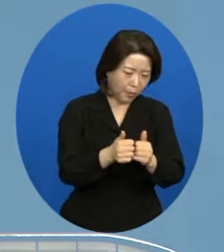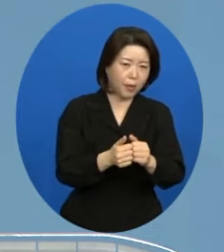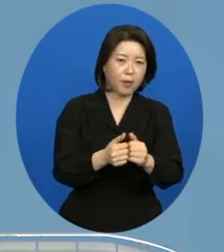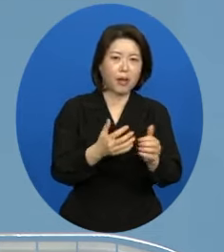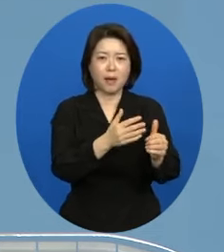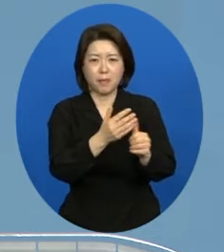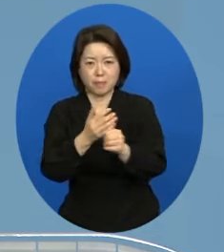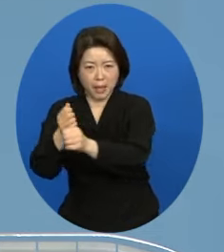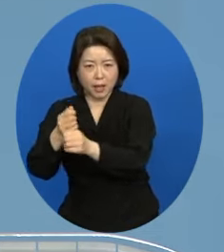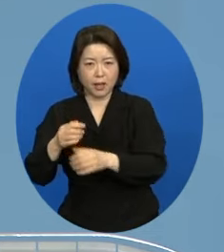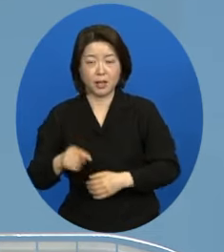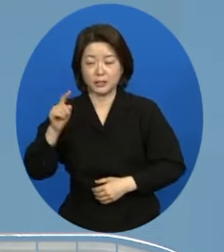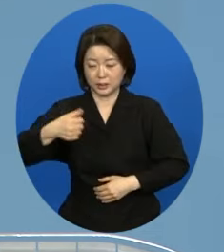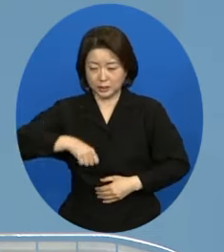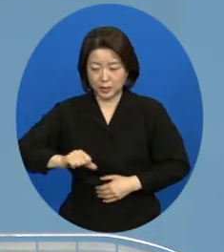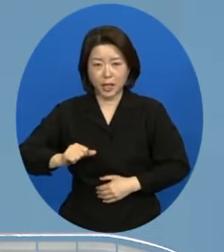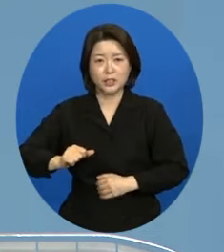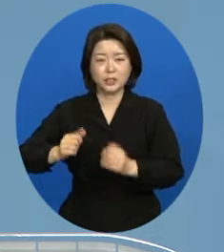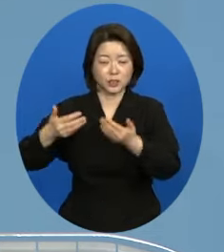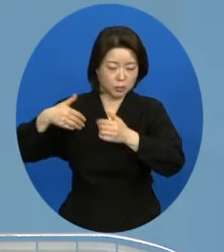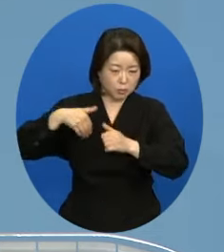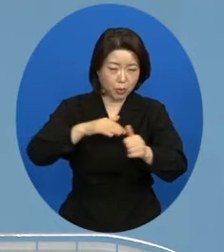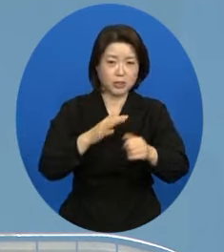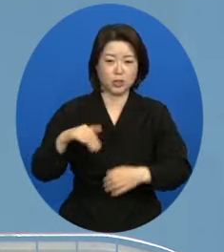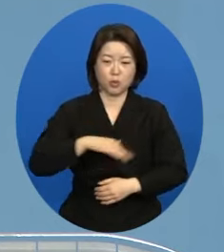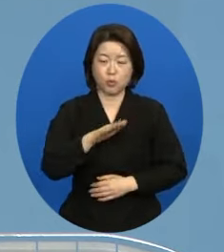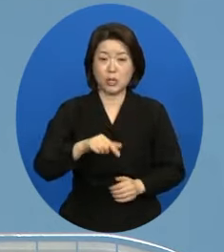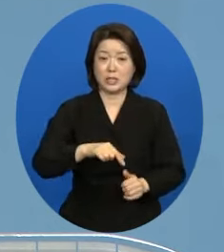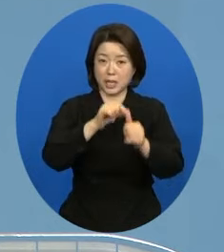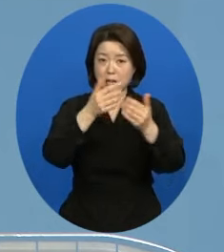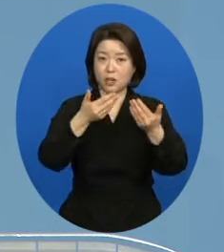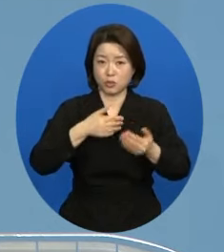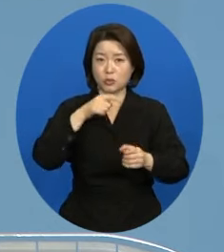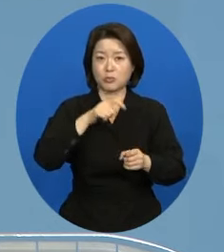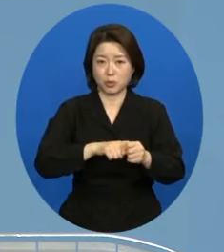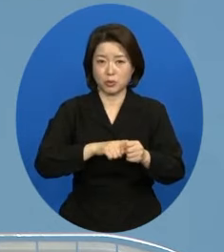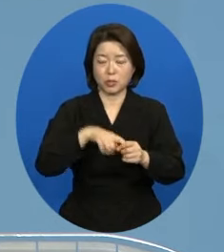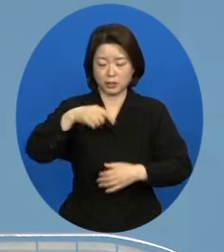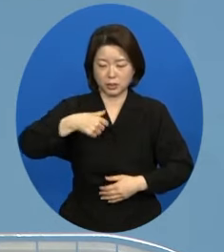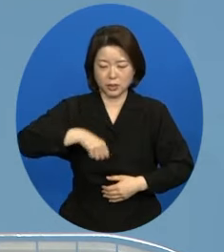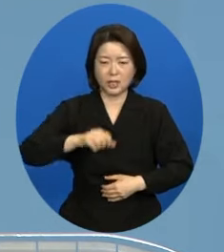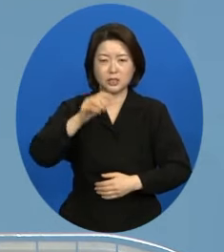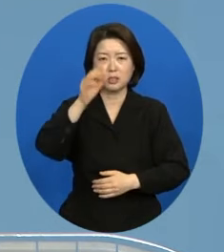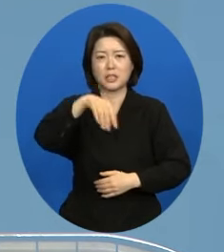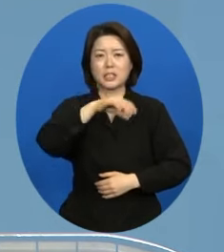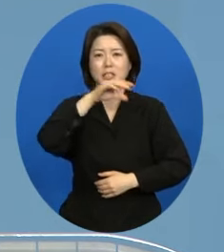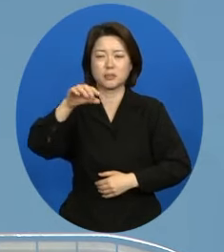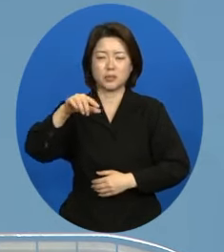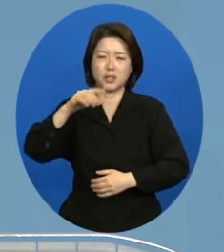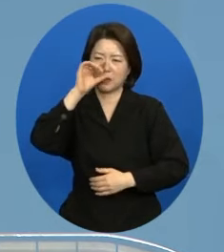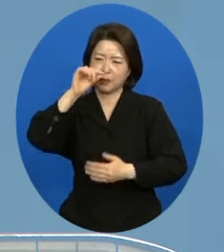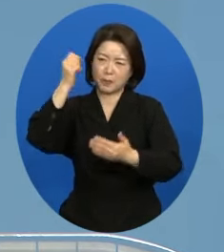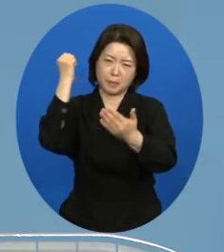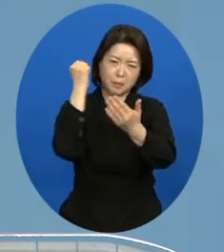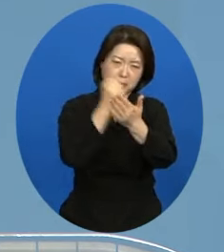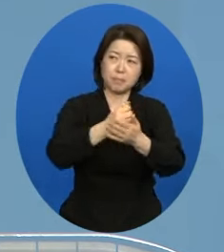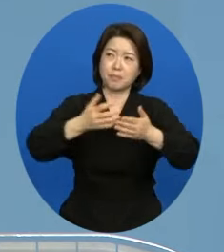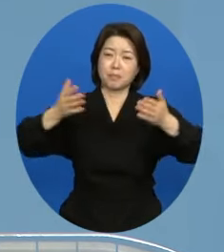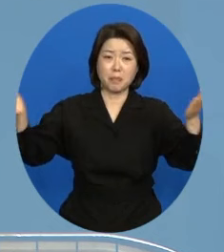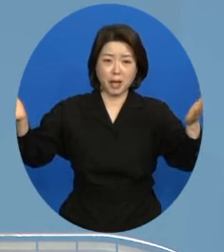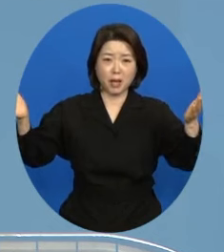아들을 보내주셔서 우리를 살리시기 위해서 그 아들을 십자가에서 죽게하고